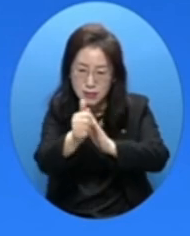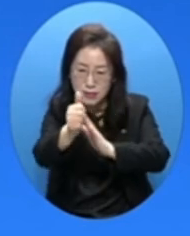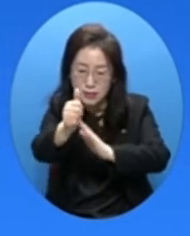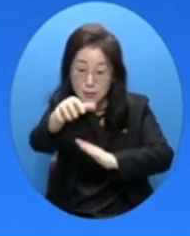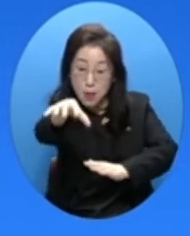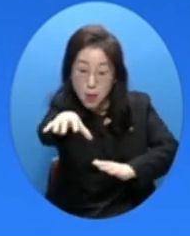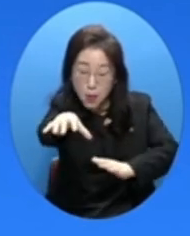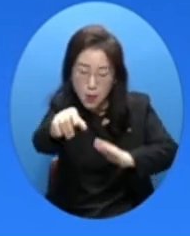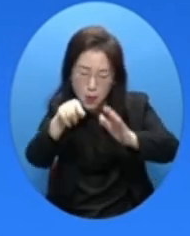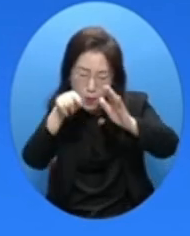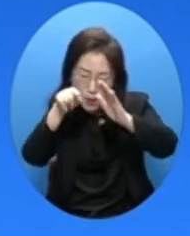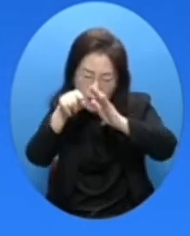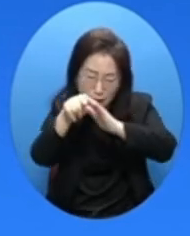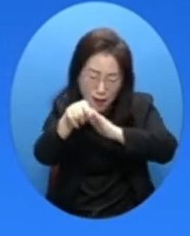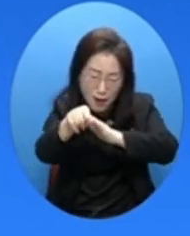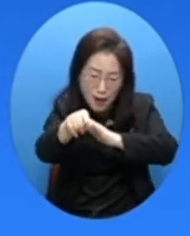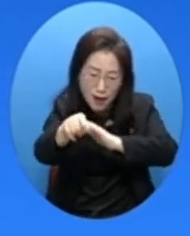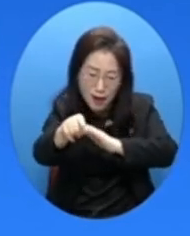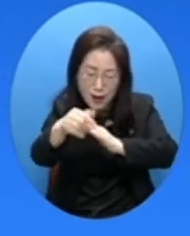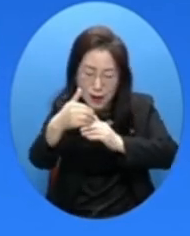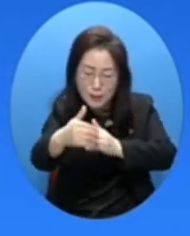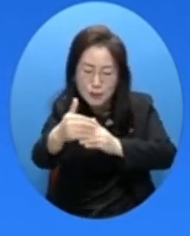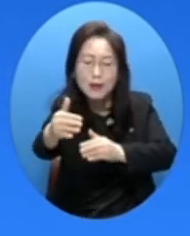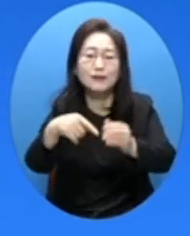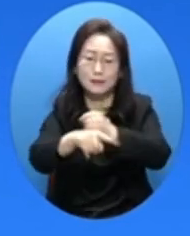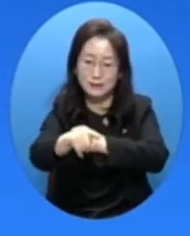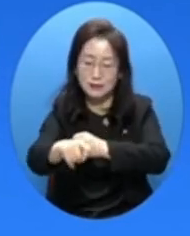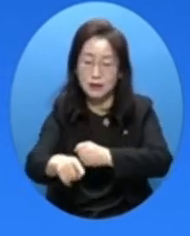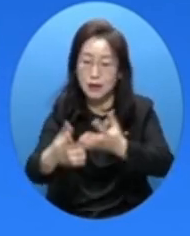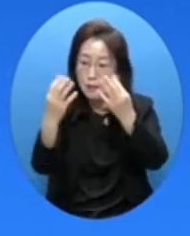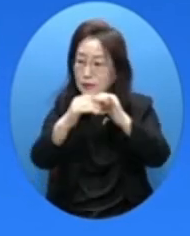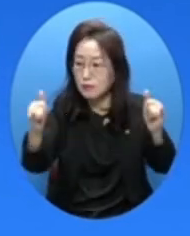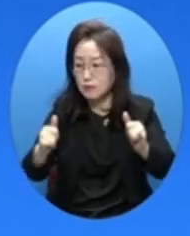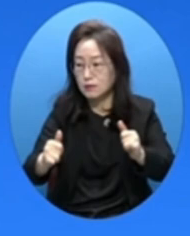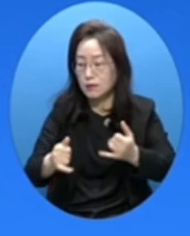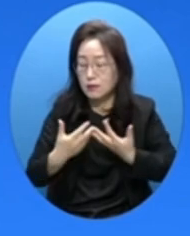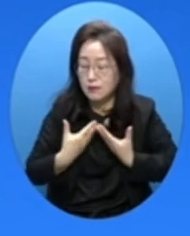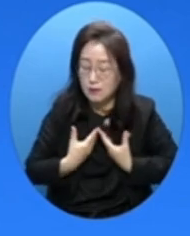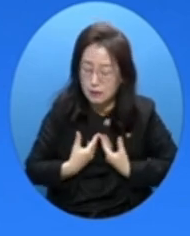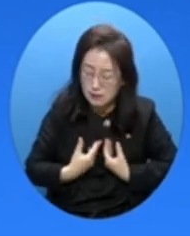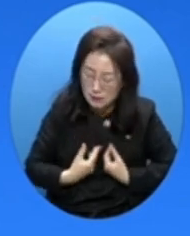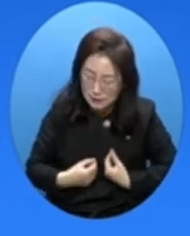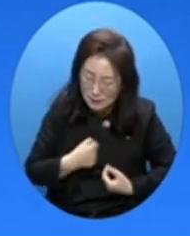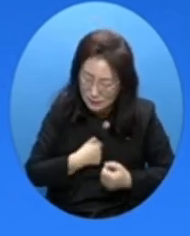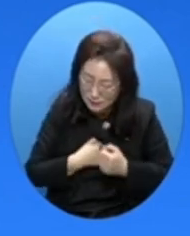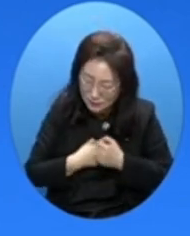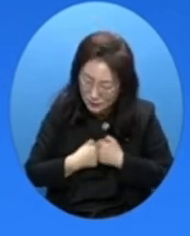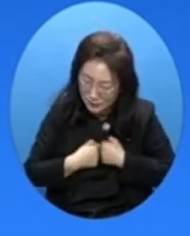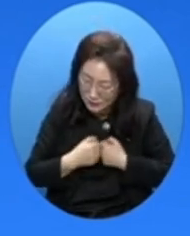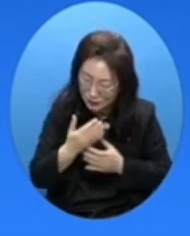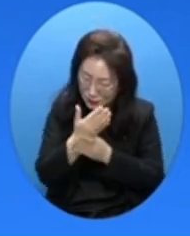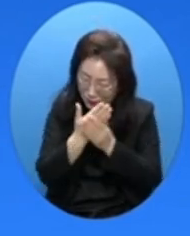것입니다. 많은 사람들이 절망에 깔아앉아서 밤낮 탄식하고 낙심하며